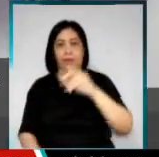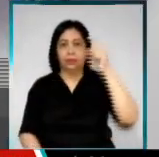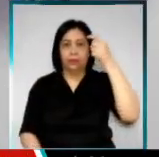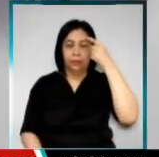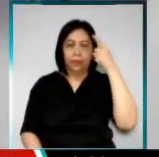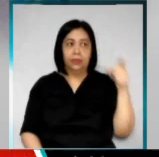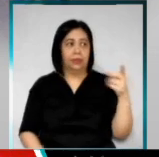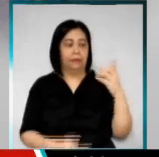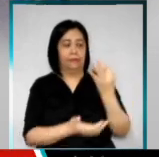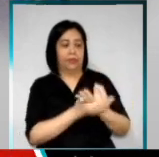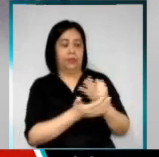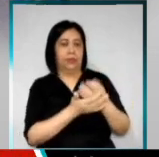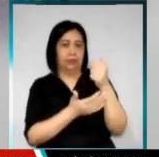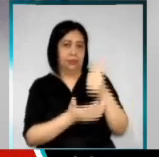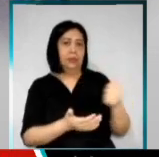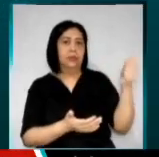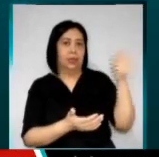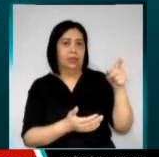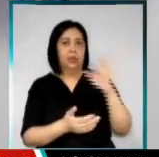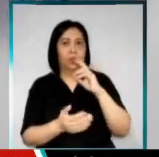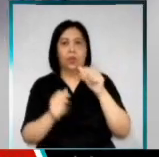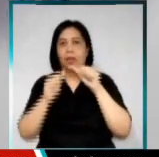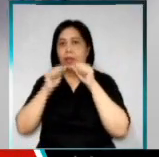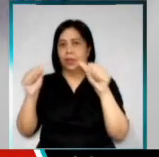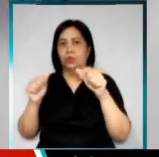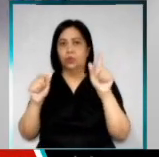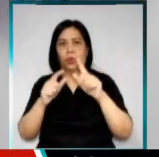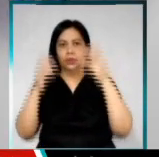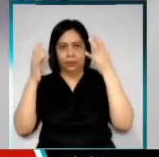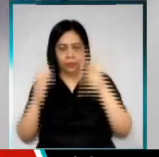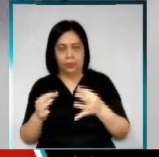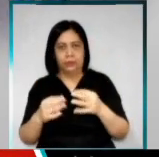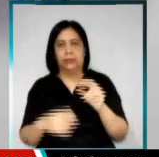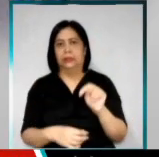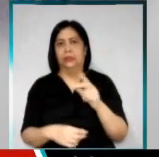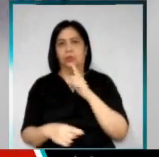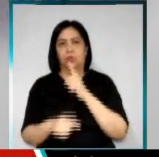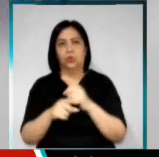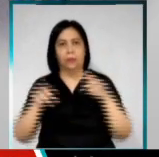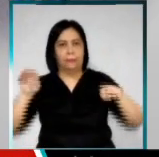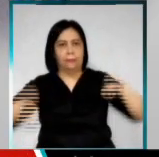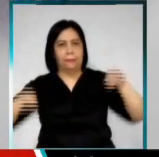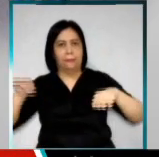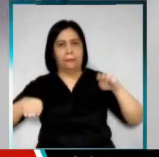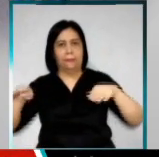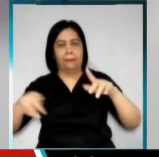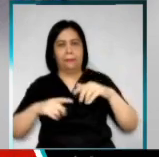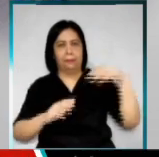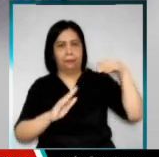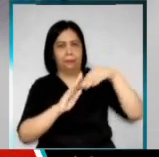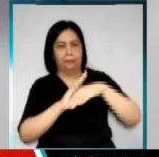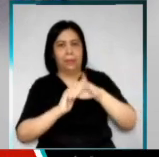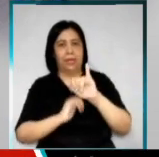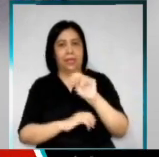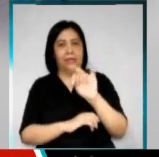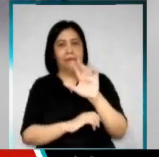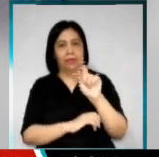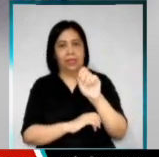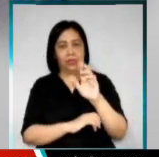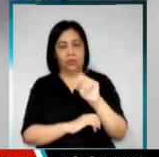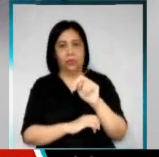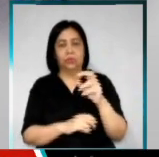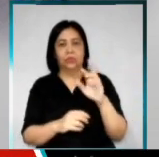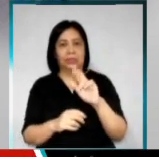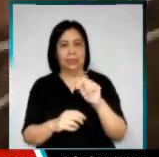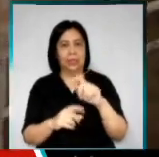Carlos Dominguez Rao ang mag-aanunsyo nito. Kinailangan daw kasing mabalansi ang pagpapababa ng inflation rate at pagprotekta sa local